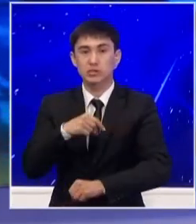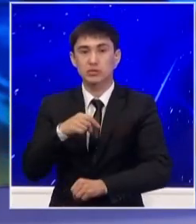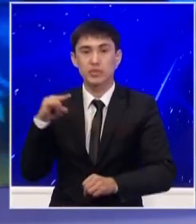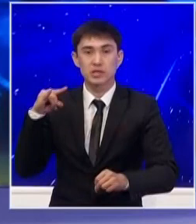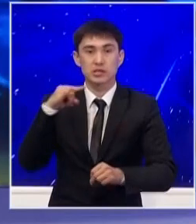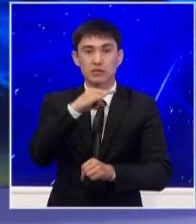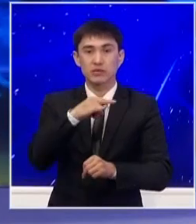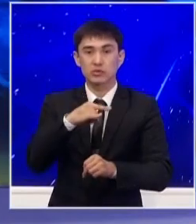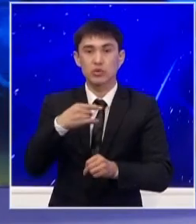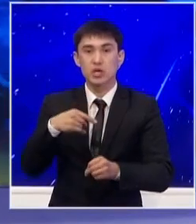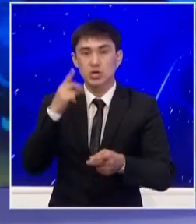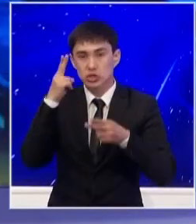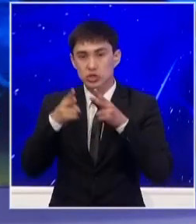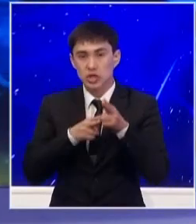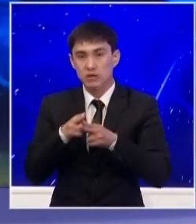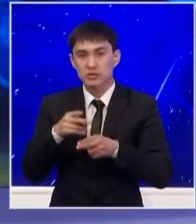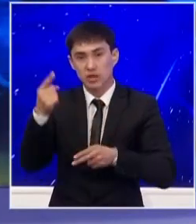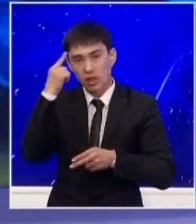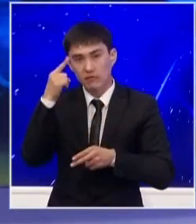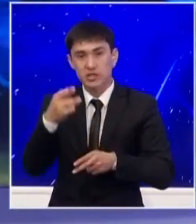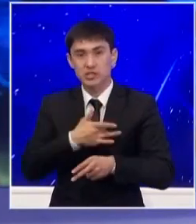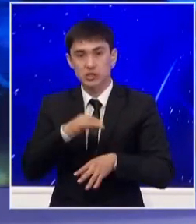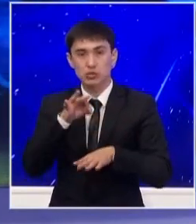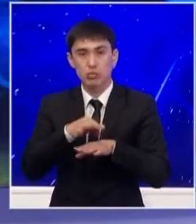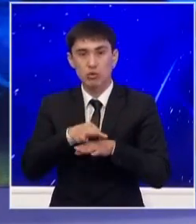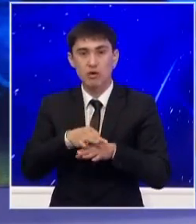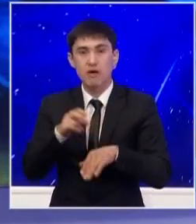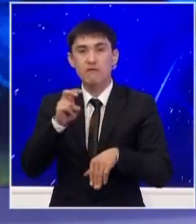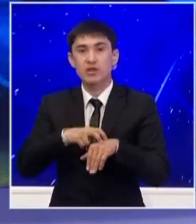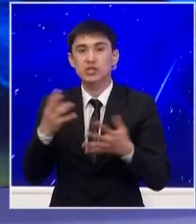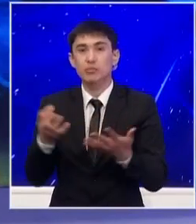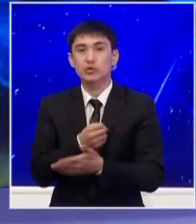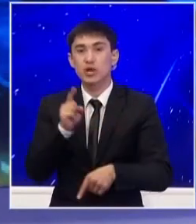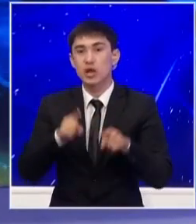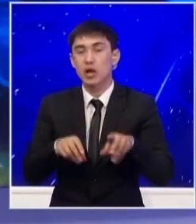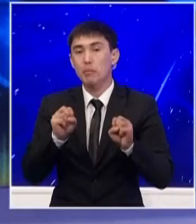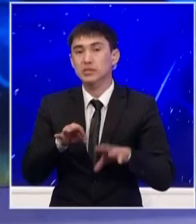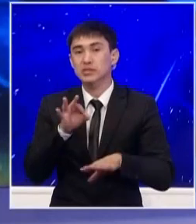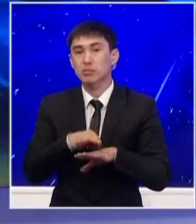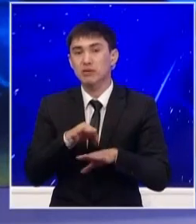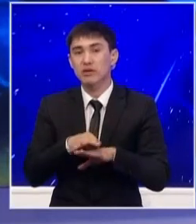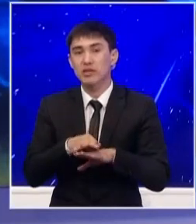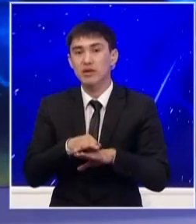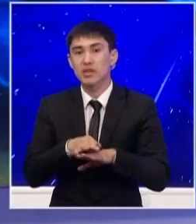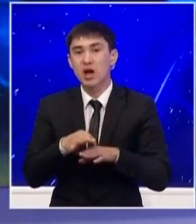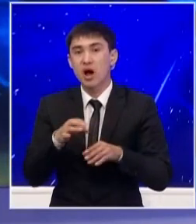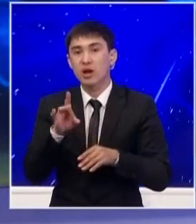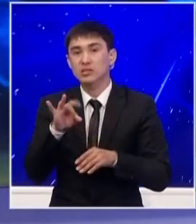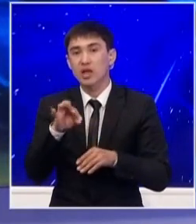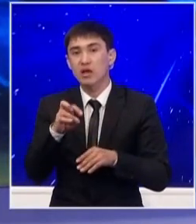санавиации. Он жаловался на головные и сердечные боли. Врачи обнаружили у него редкое и очень опасное заболевание,